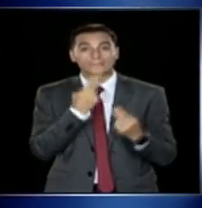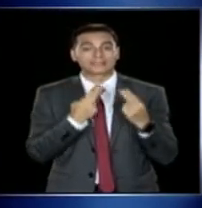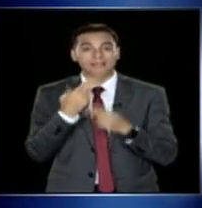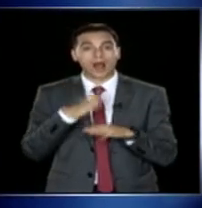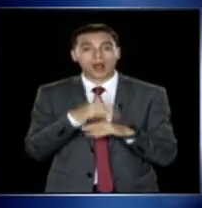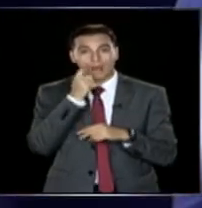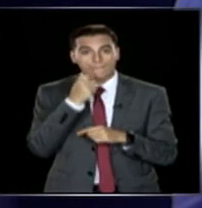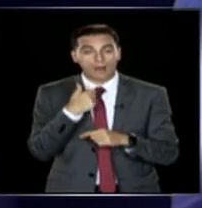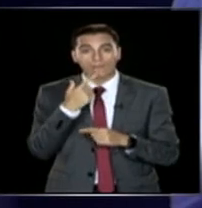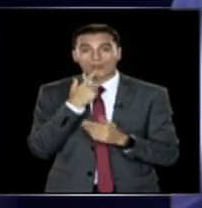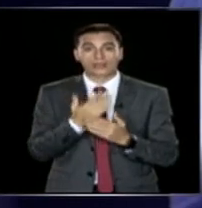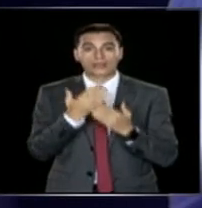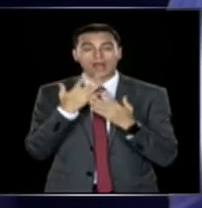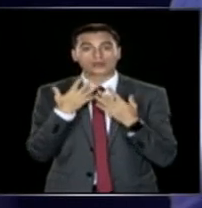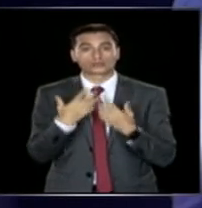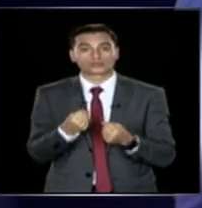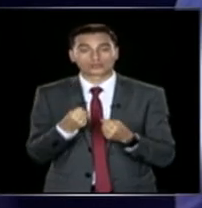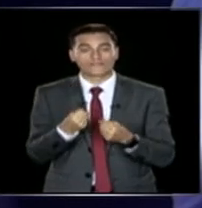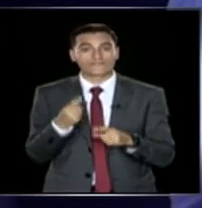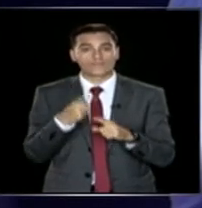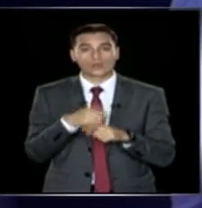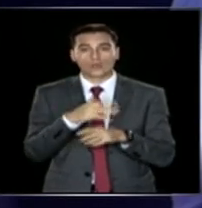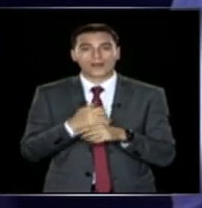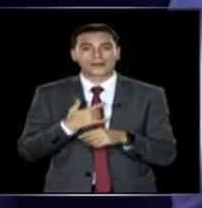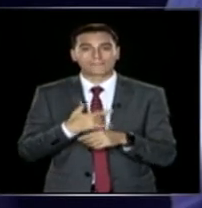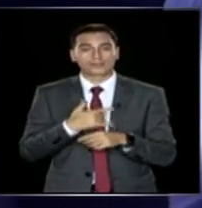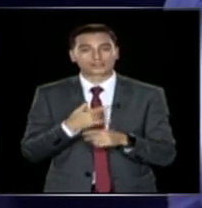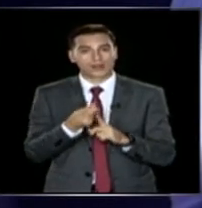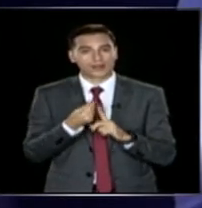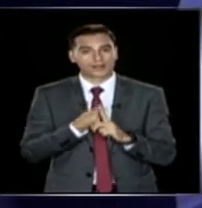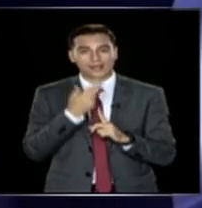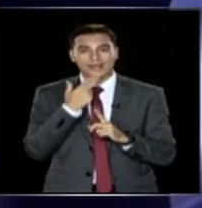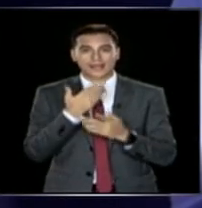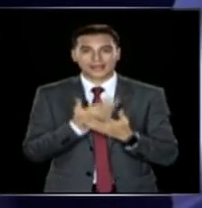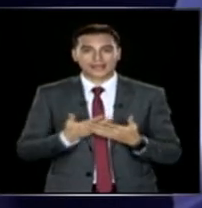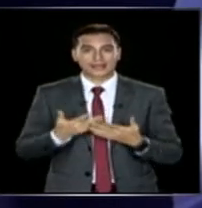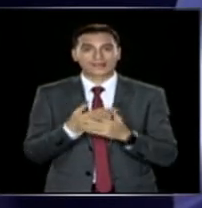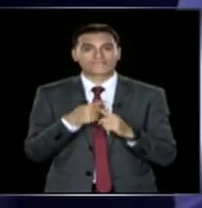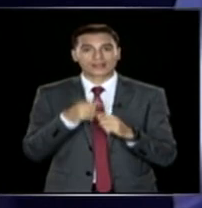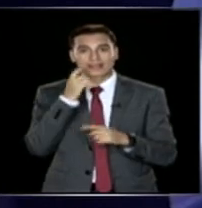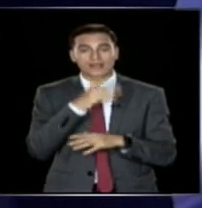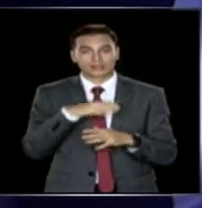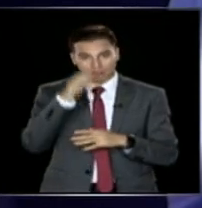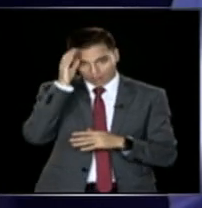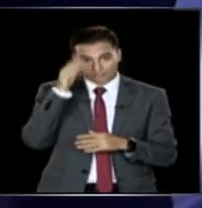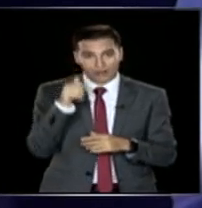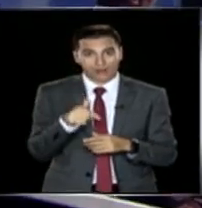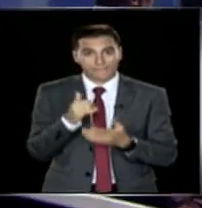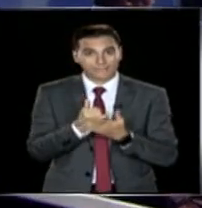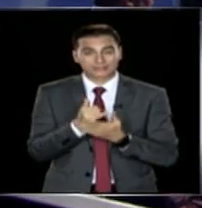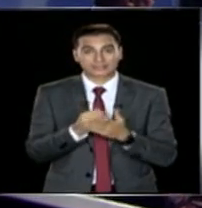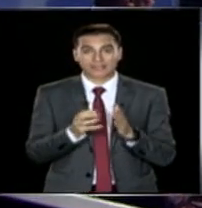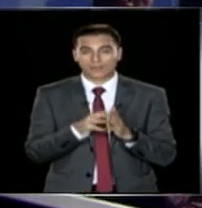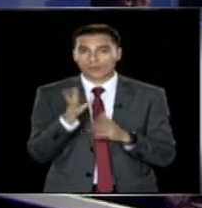له بالشفاء، وحقيقي يعني كانت مشاعر كتير جدا، ومن مختلف مشاركين العباقرة في المدارس والجامعات